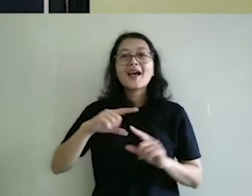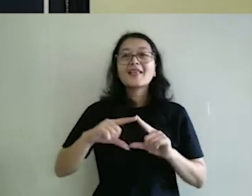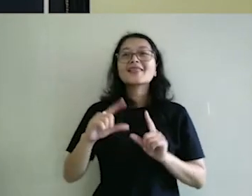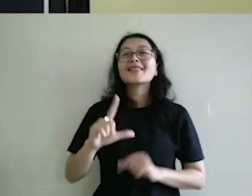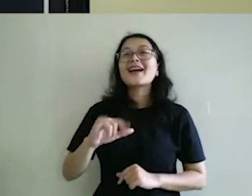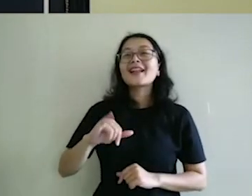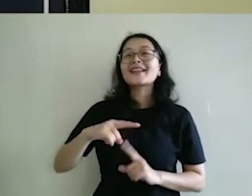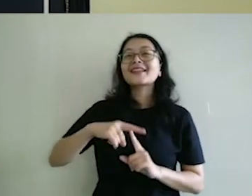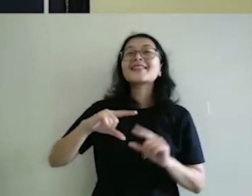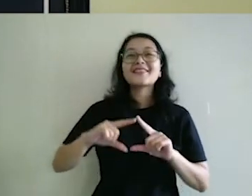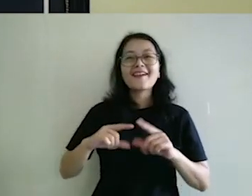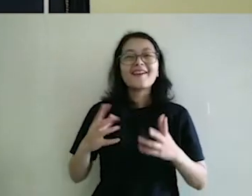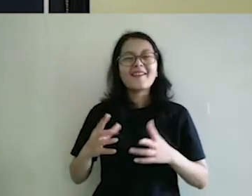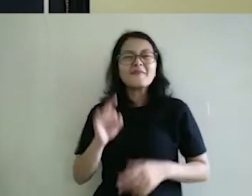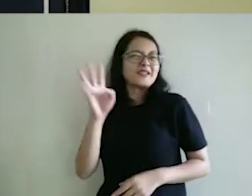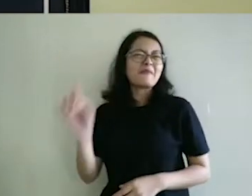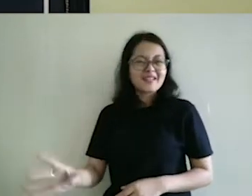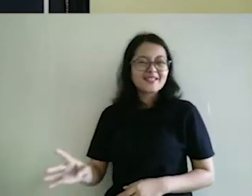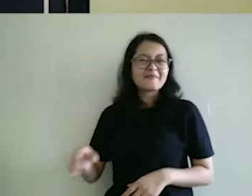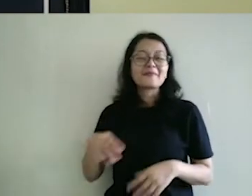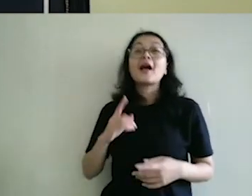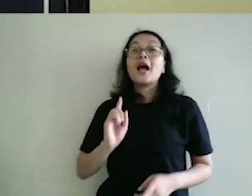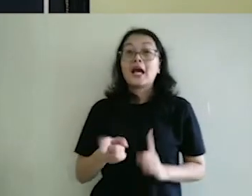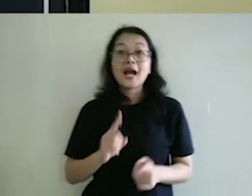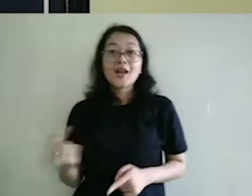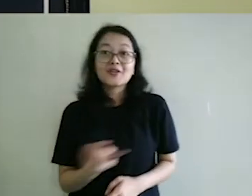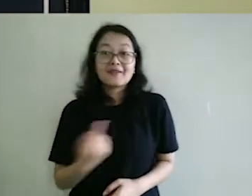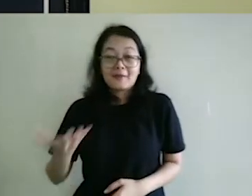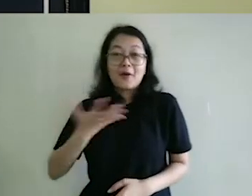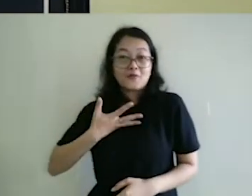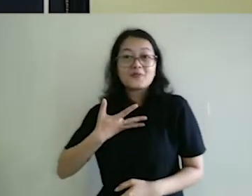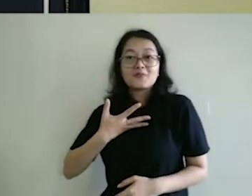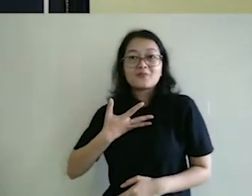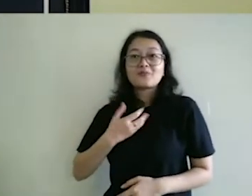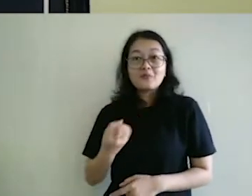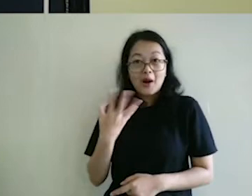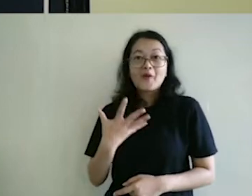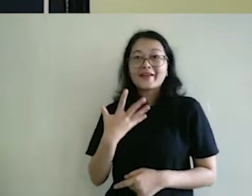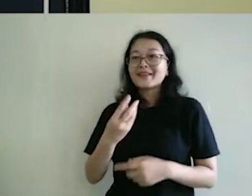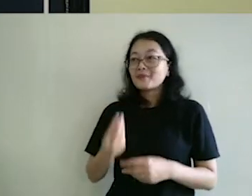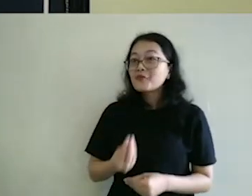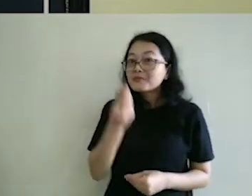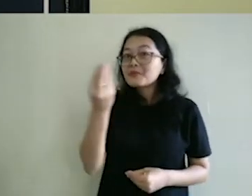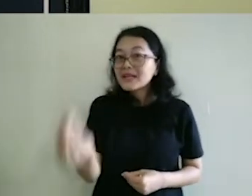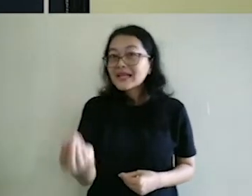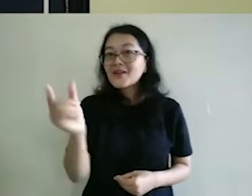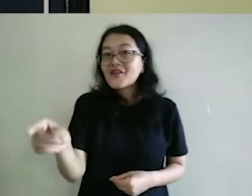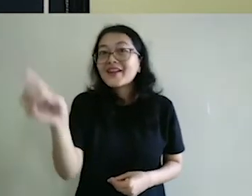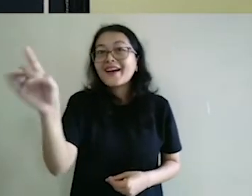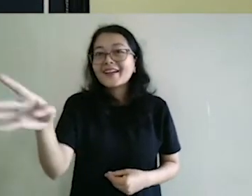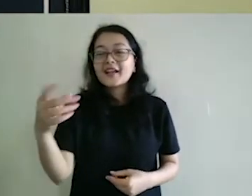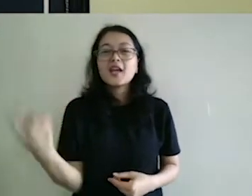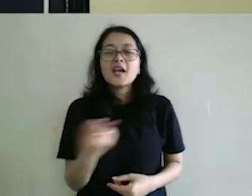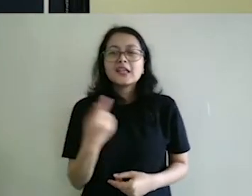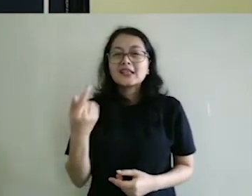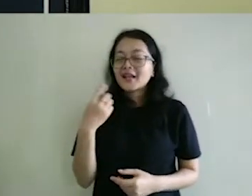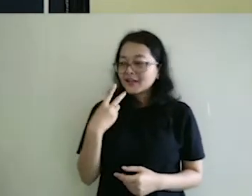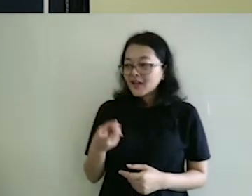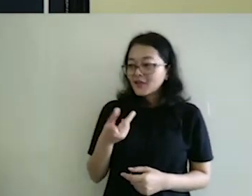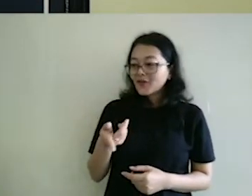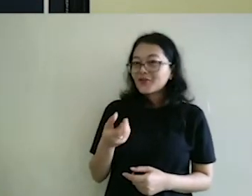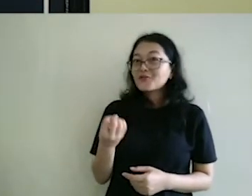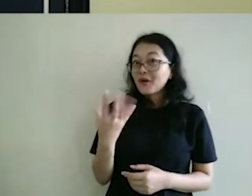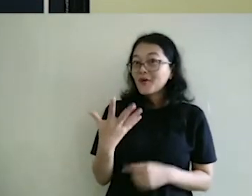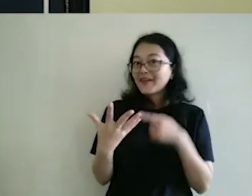tatkala kita hendak memberi bunga mawar, kita tidak saja melihat keindahan bunga mawar,